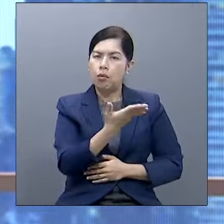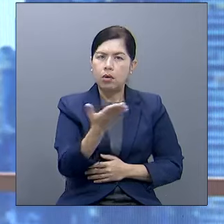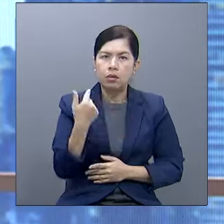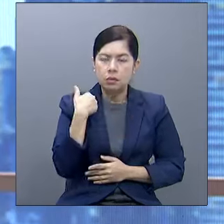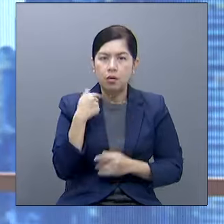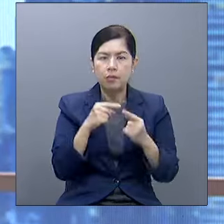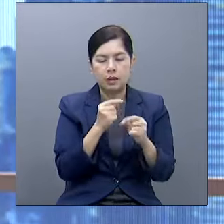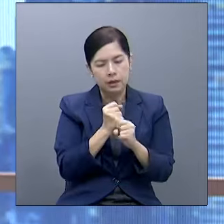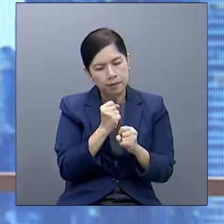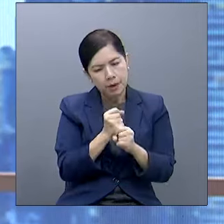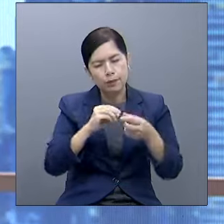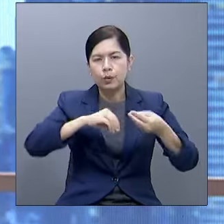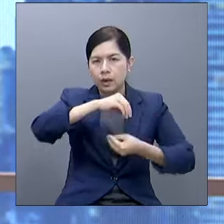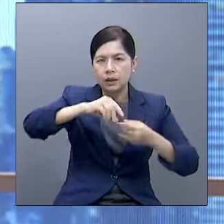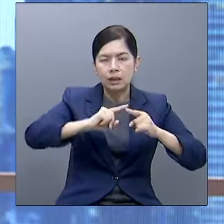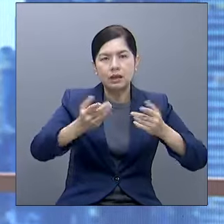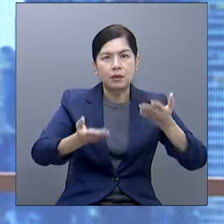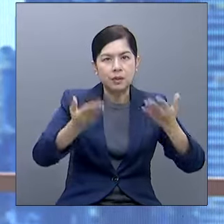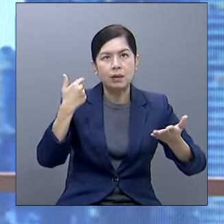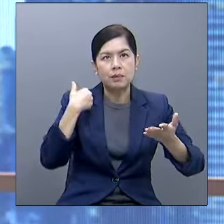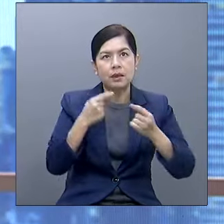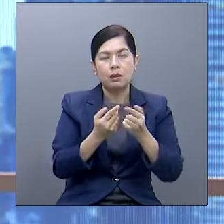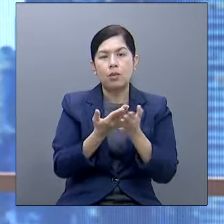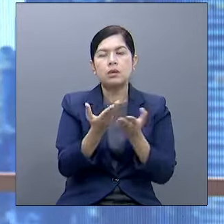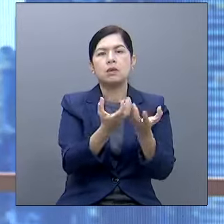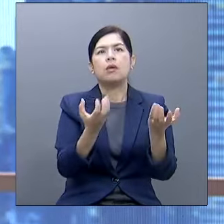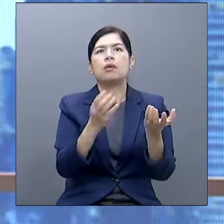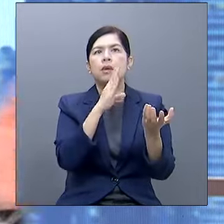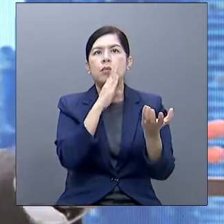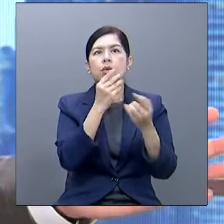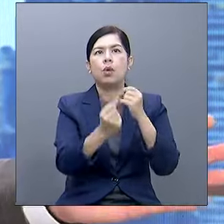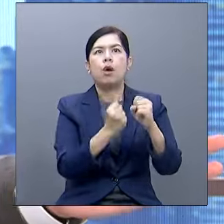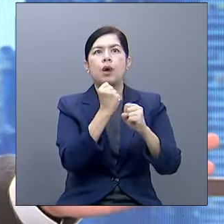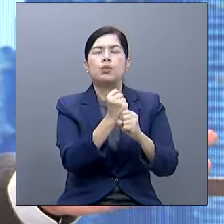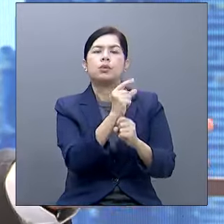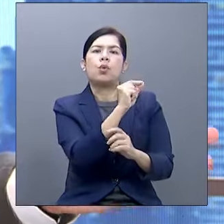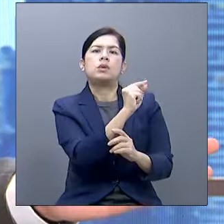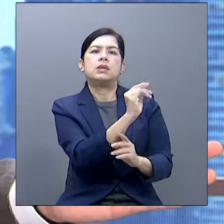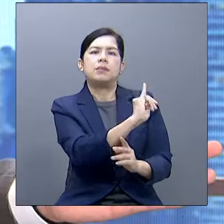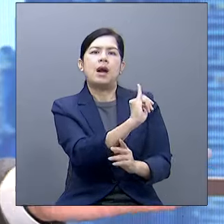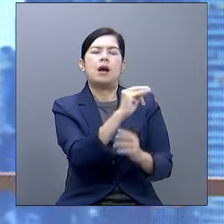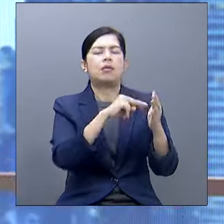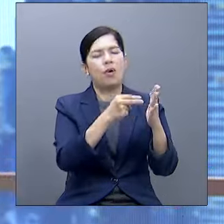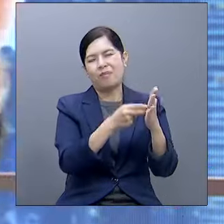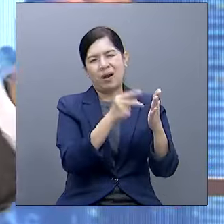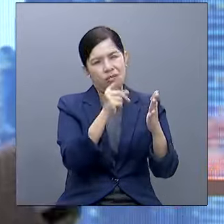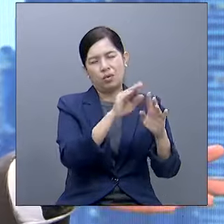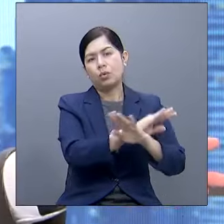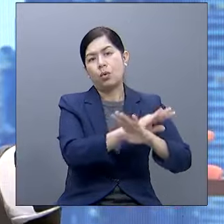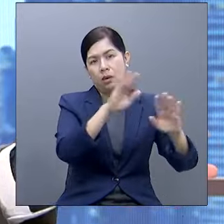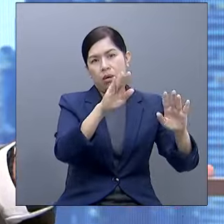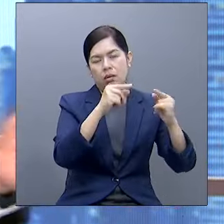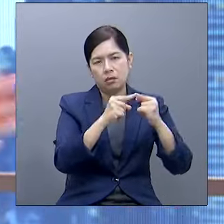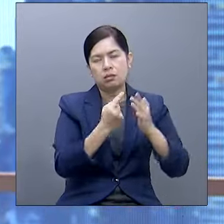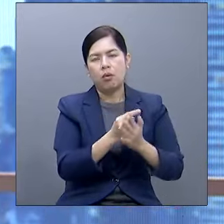รกรรมเนาะจะไปซื้อข้าวซื้อของอะไรเงี้ยนะครับถ้าอายุยังไม่ถึง20เนี่ยไอ้ธุรกรรมทั้งหลายทั้งมวลเนี่ยเขาเรียกว่าเป็นโมฆียะผู้ปกครองก็สามารถมาบอก